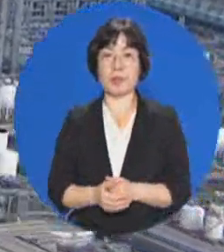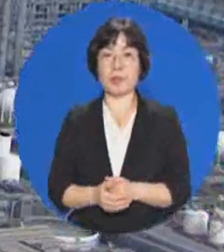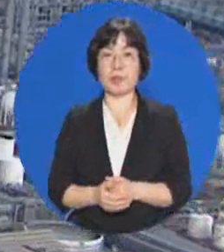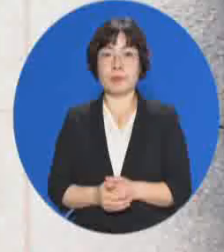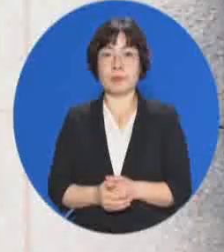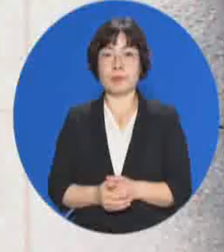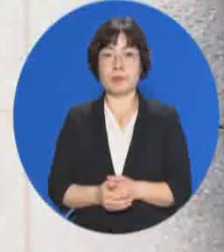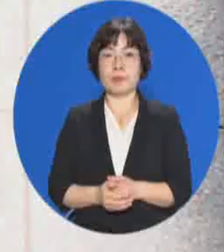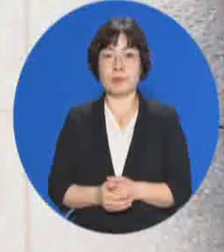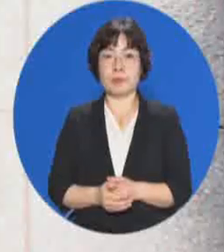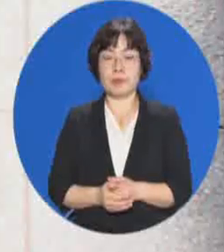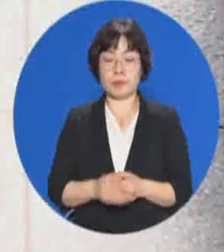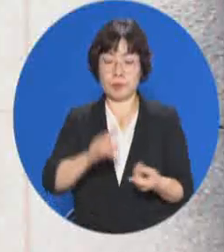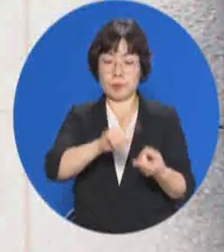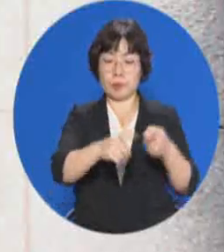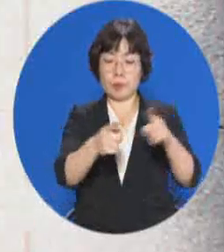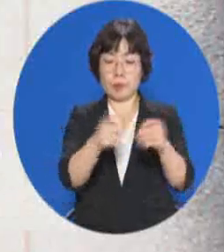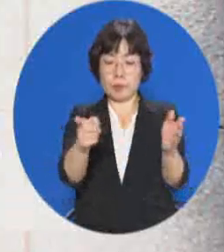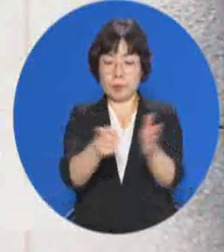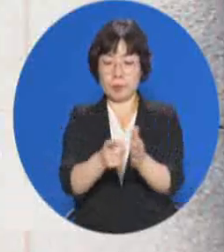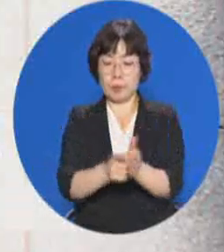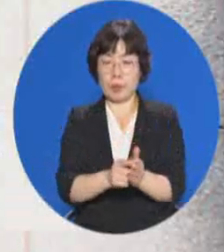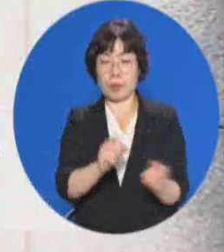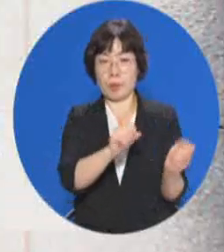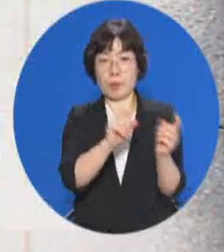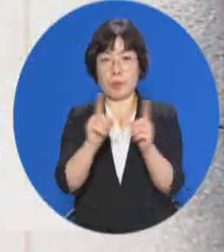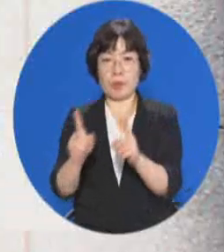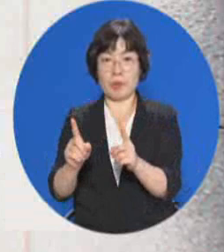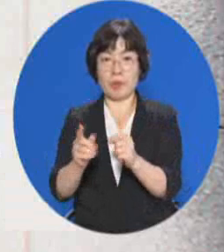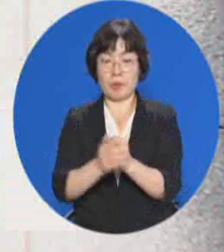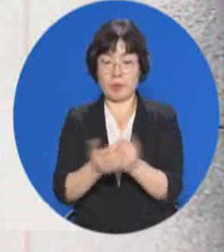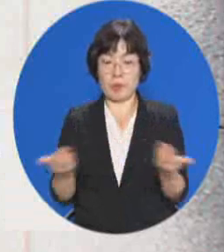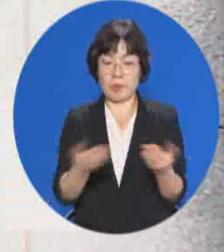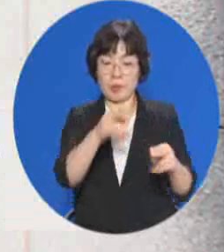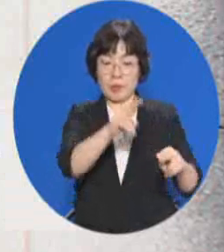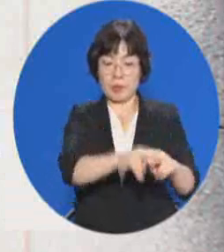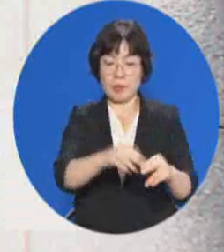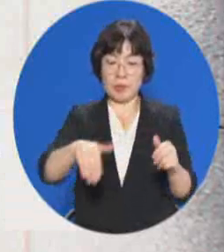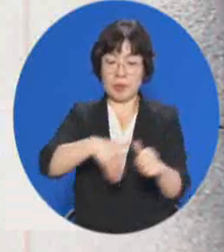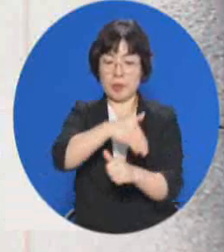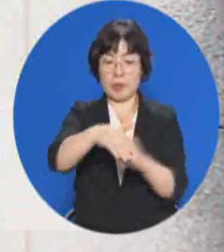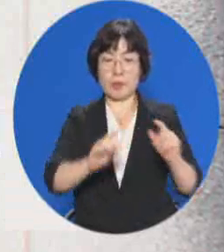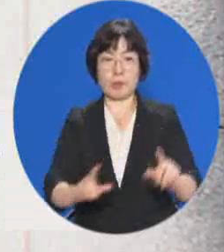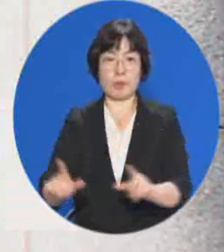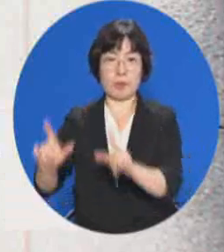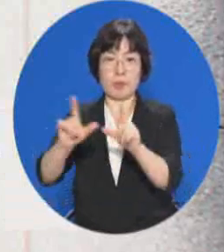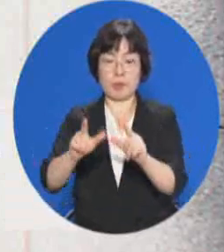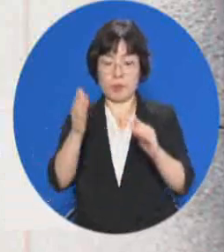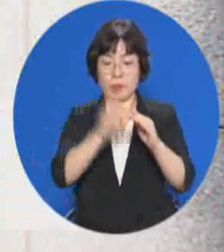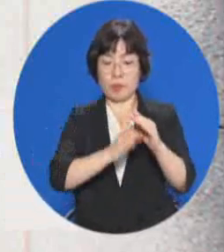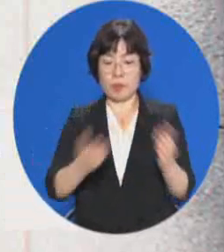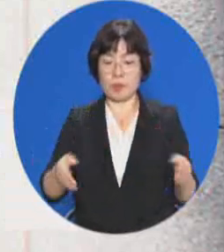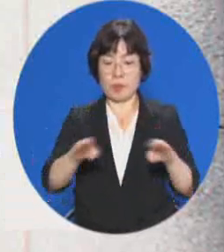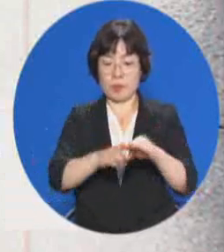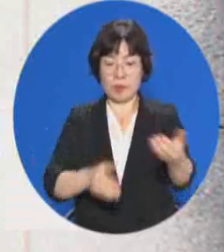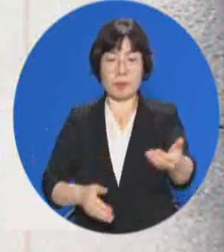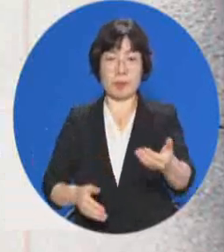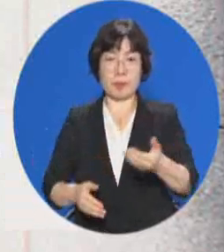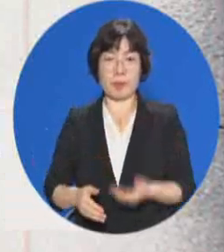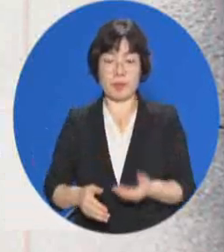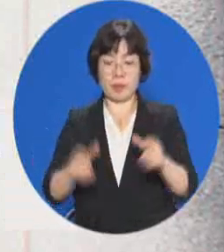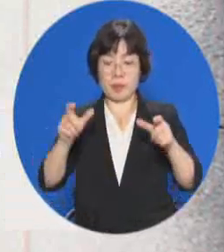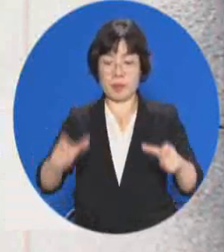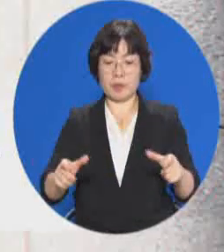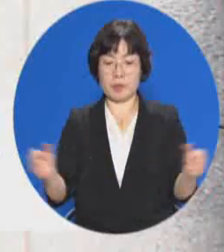지적했습니다. 상호 신뢰 회복을 갖고 일자리와 정지 여건 개선, 공공기관 추가 이전,